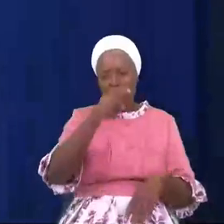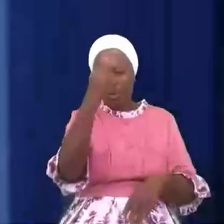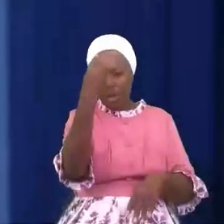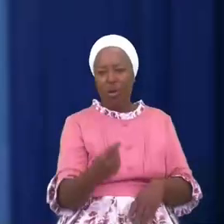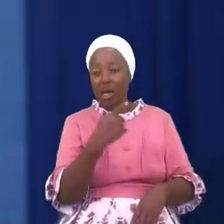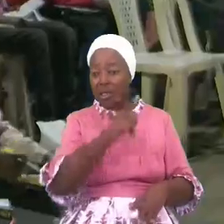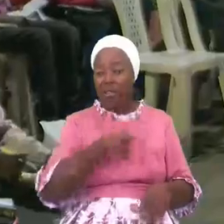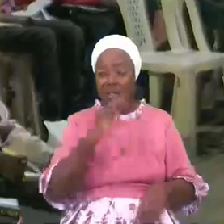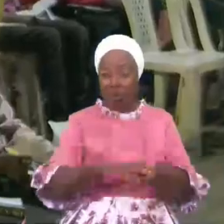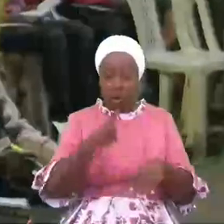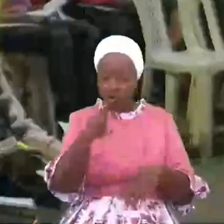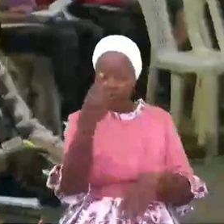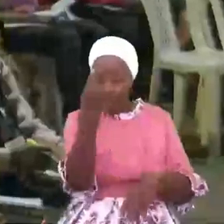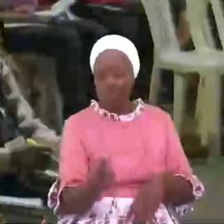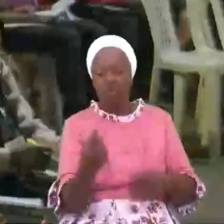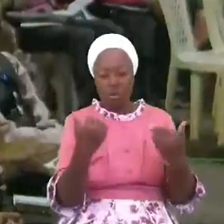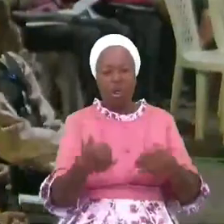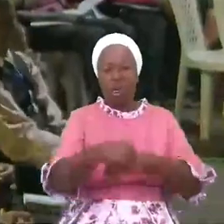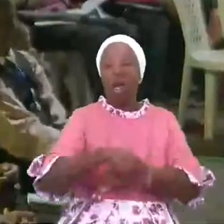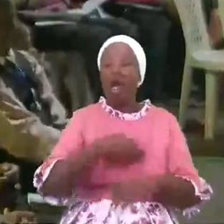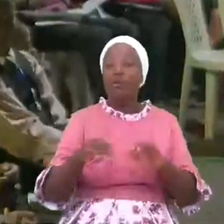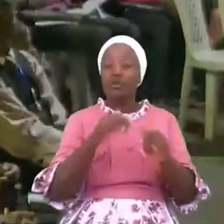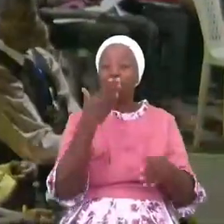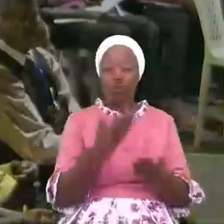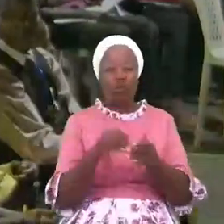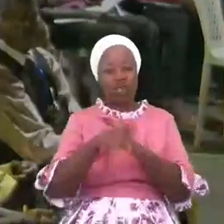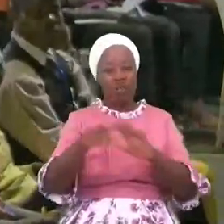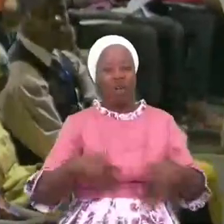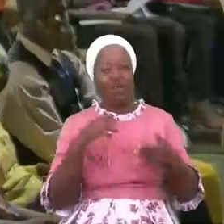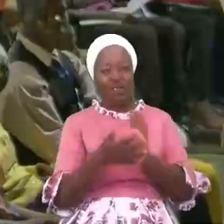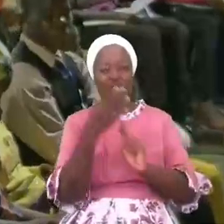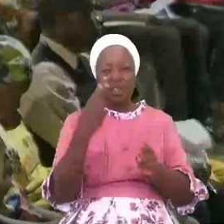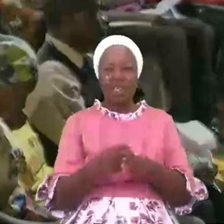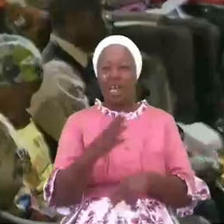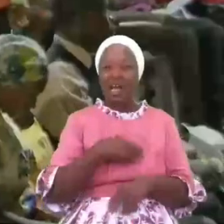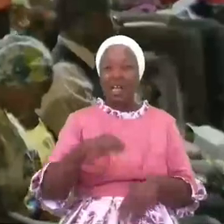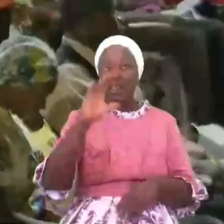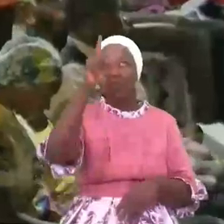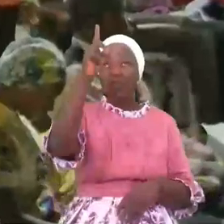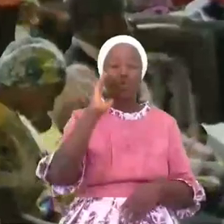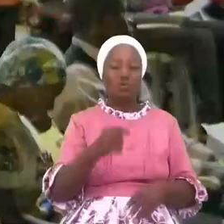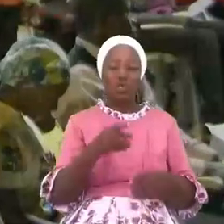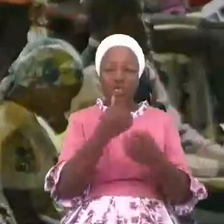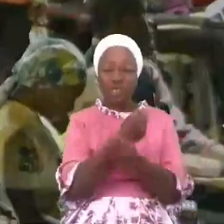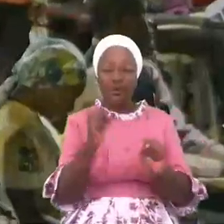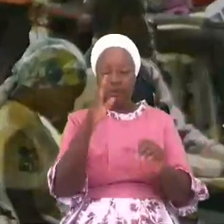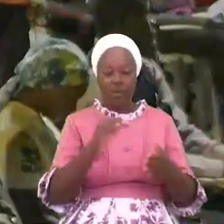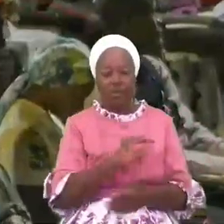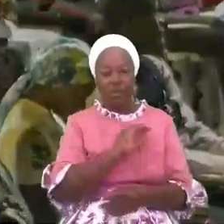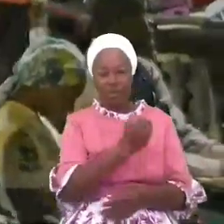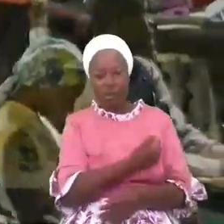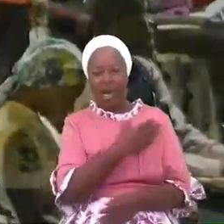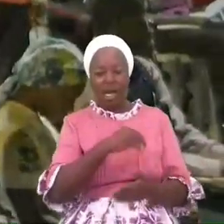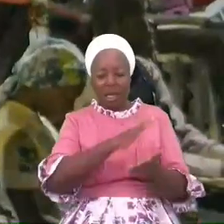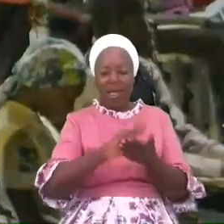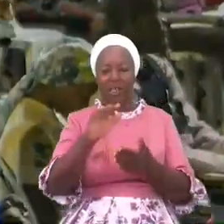t'appelle seul ce soir. Et il te fera du bien. Il sauvera ton âme. Il va purifier